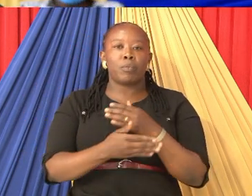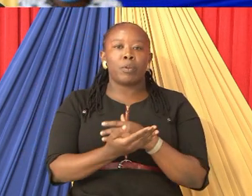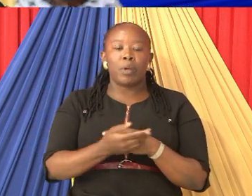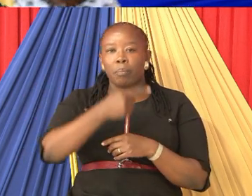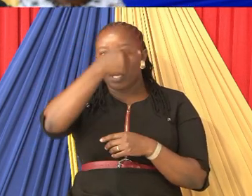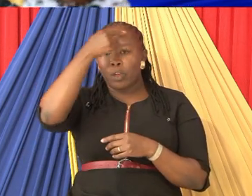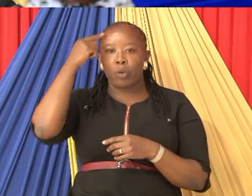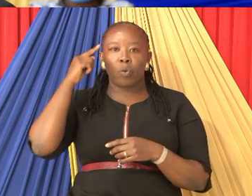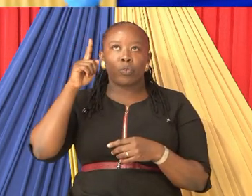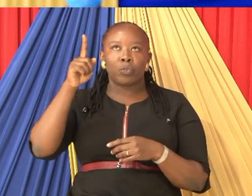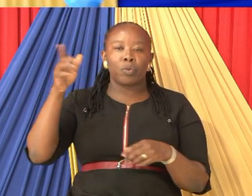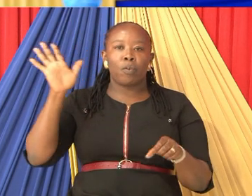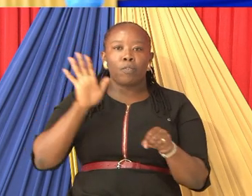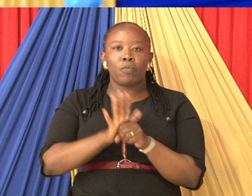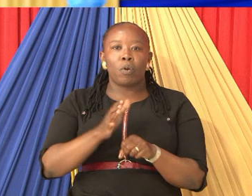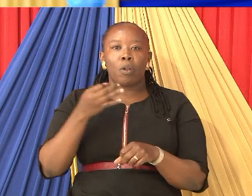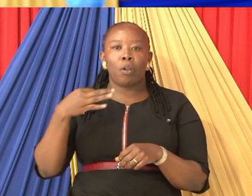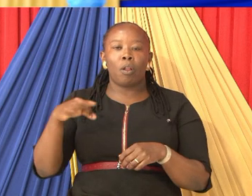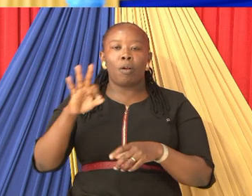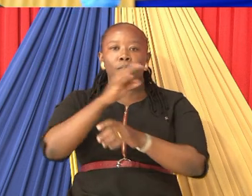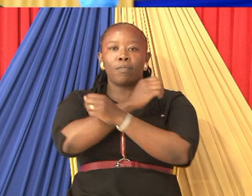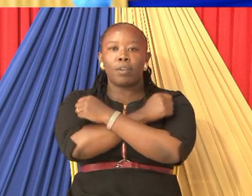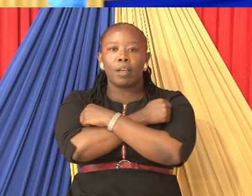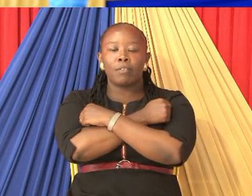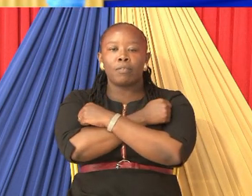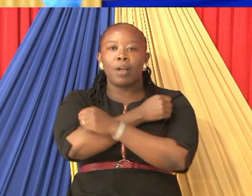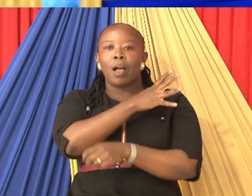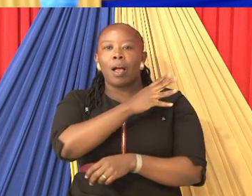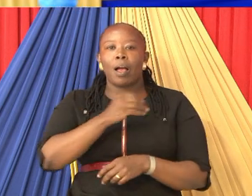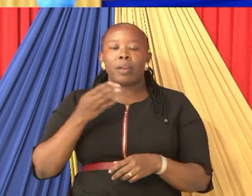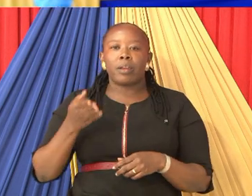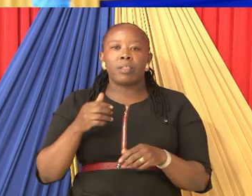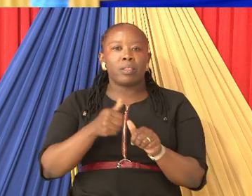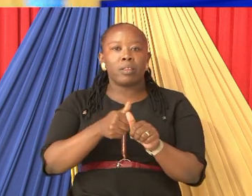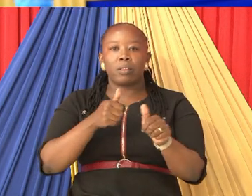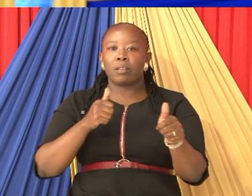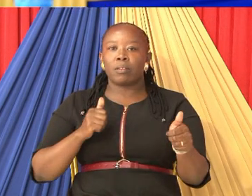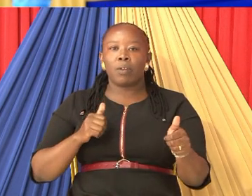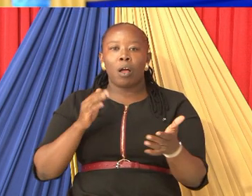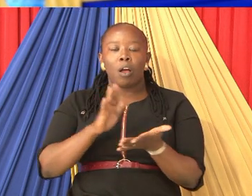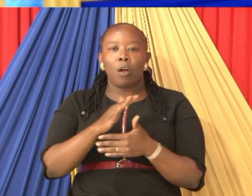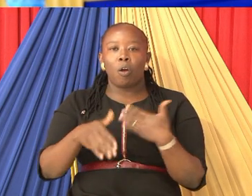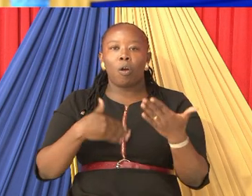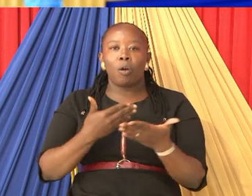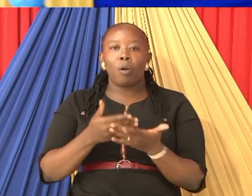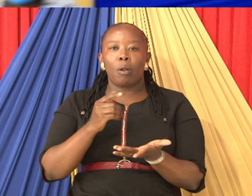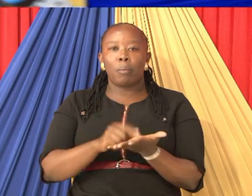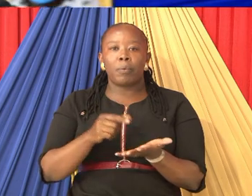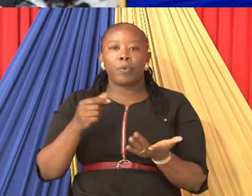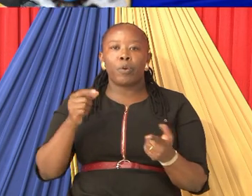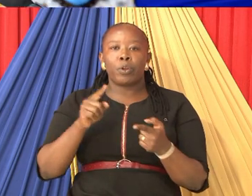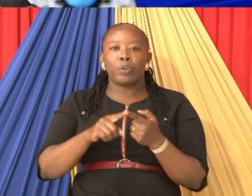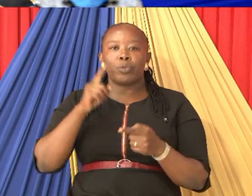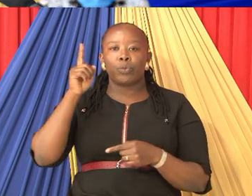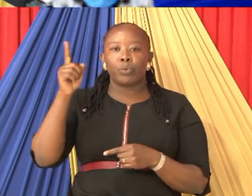Asante kwa mapenzi yako mengi kwetu. Na hata kutuleta ubali huu, sifa ni zako na utukufu. Tunapolisikia